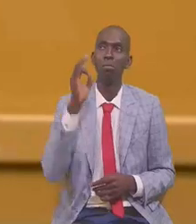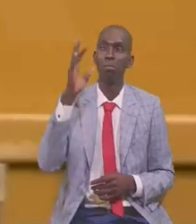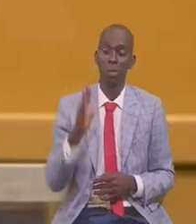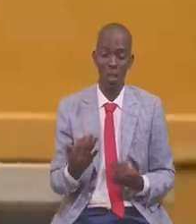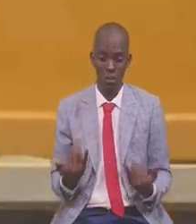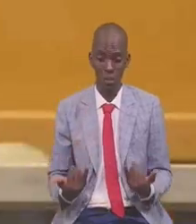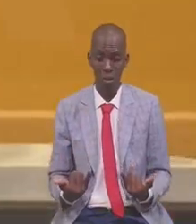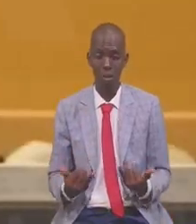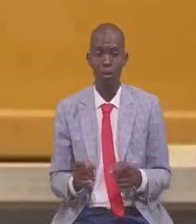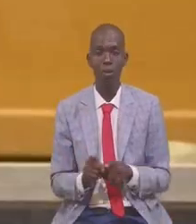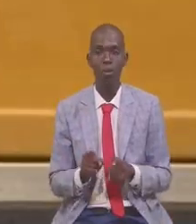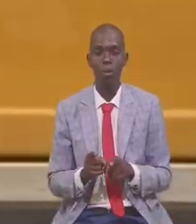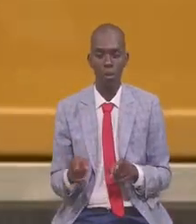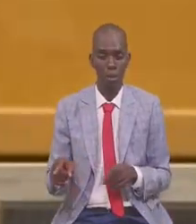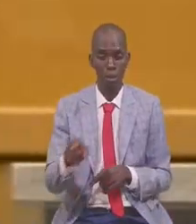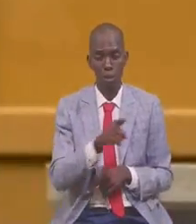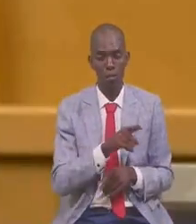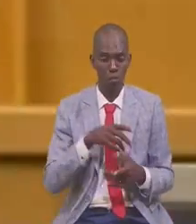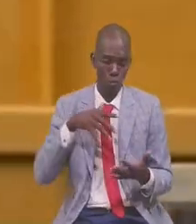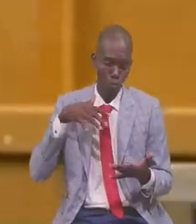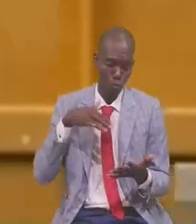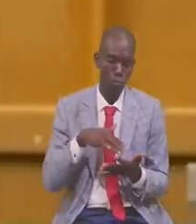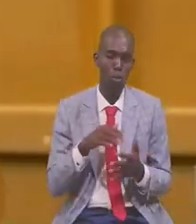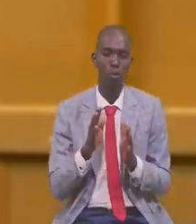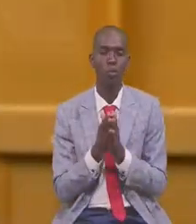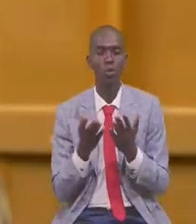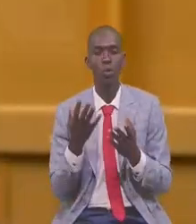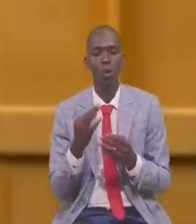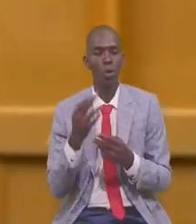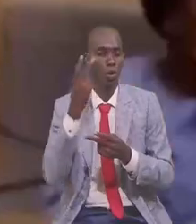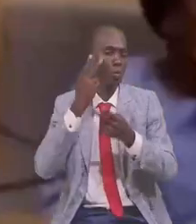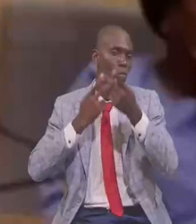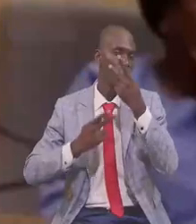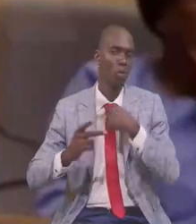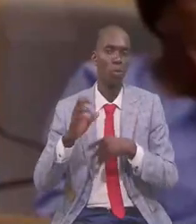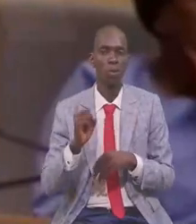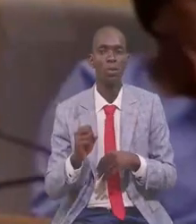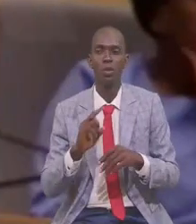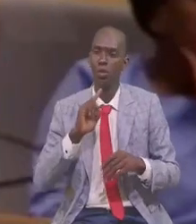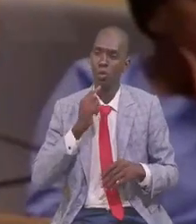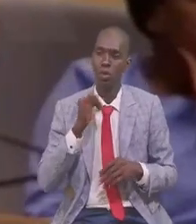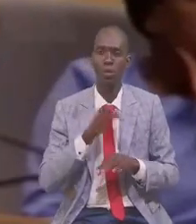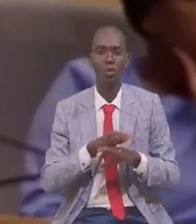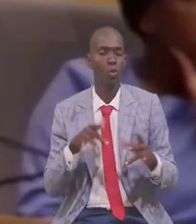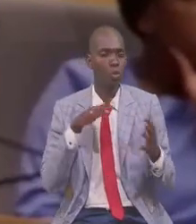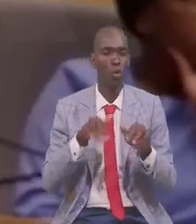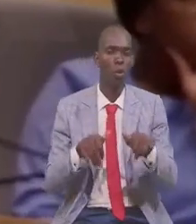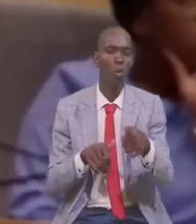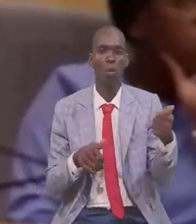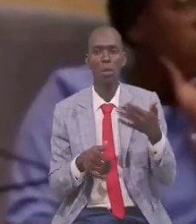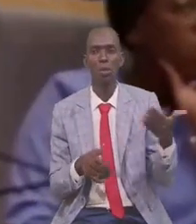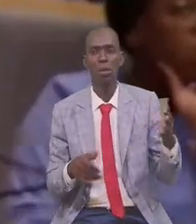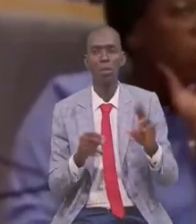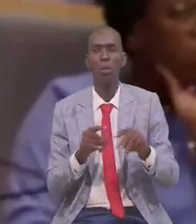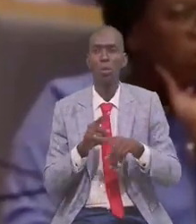maintenant qui étudie la prophétie profondément. Il n'étudie pas autre chose. Ils étudient les temps et